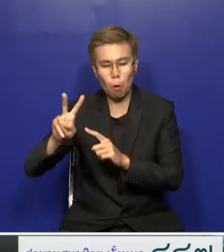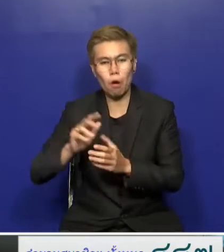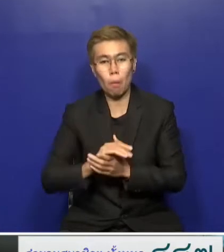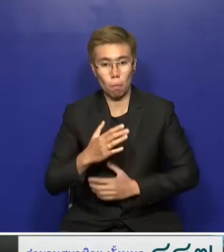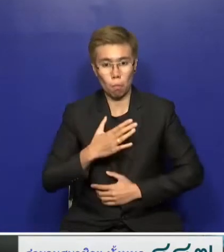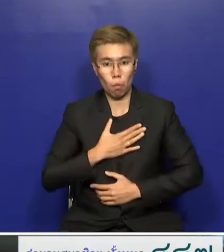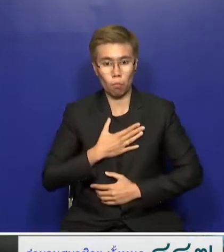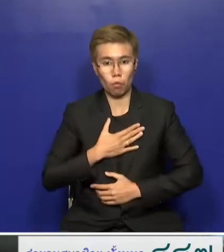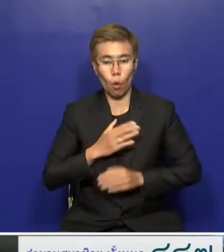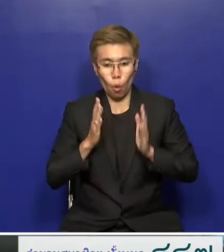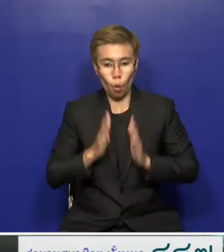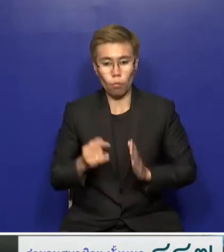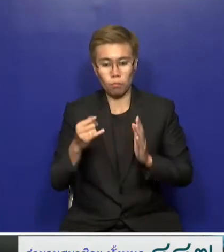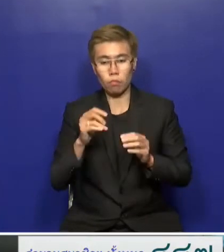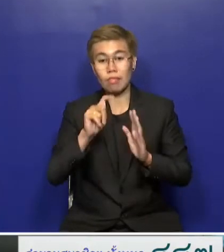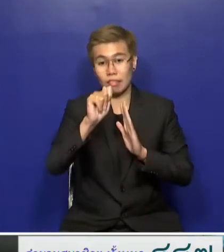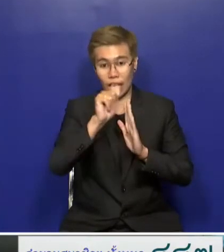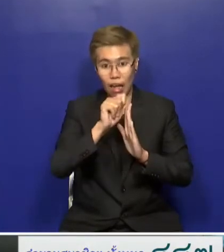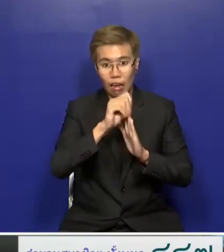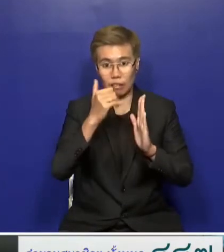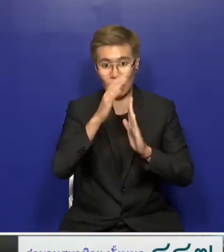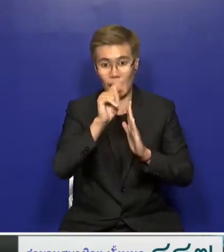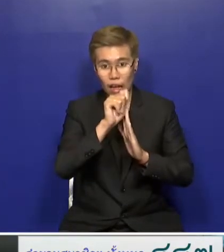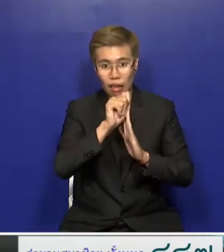ากนะครับมีความเชื่อมั่นว่า